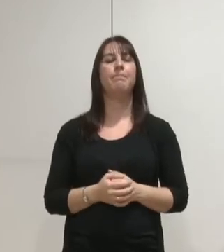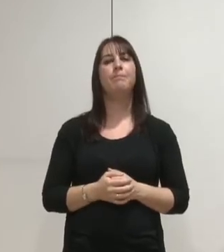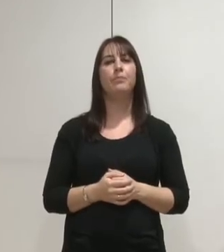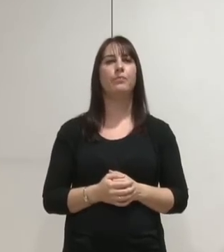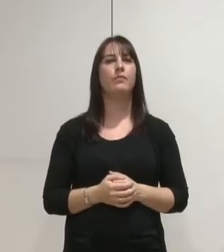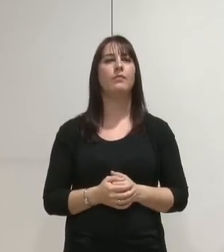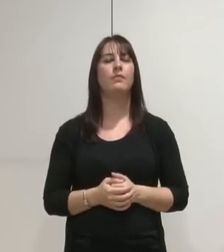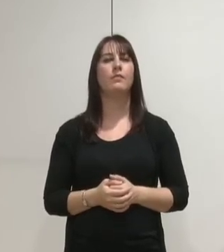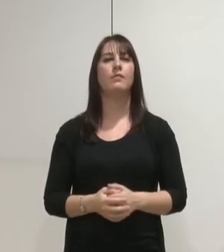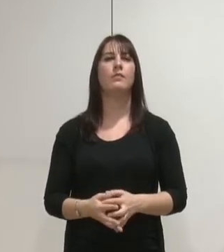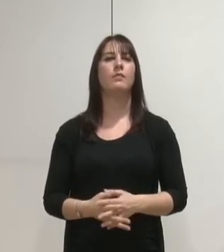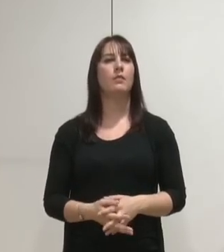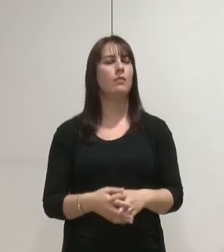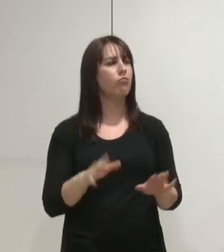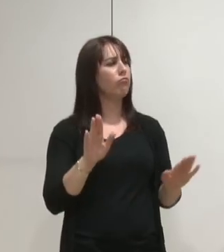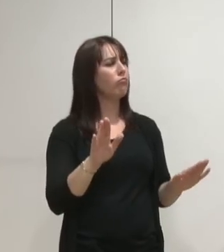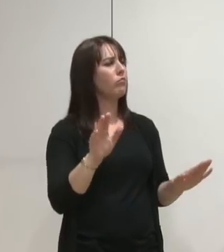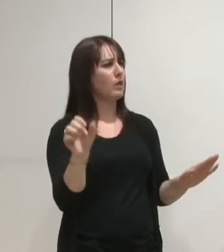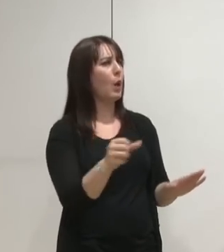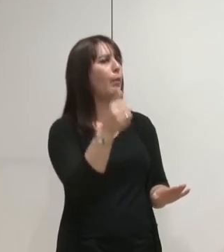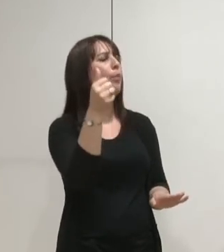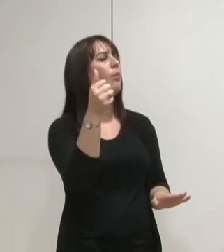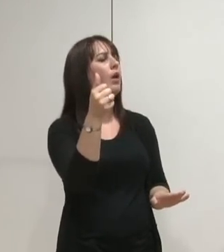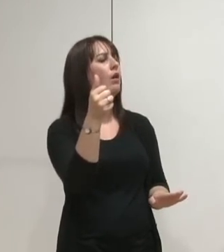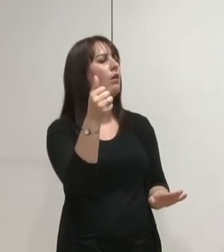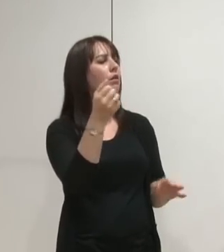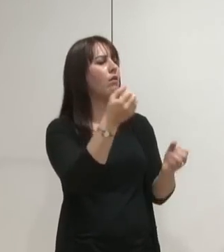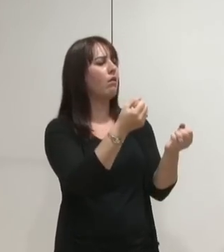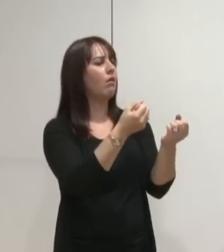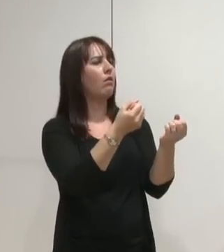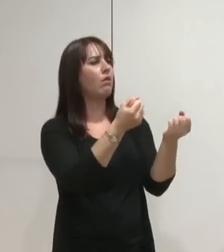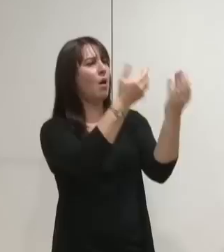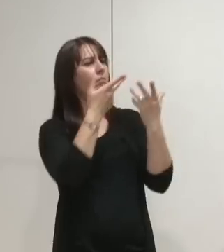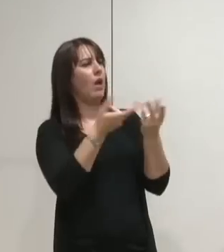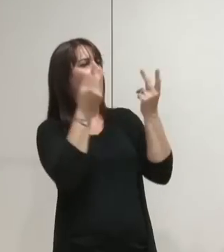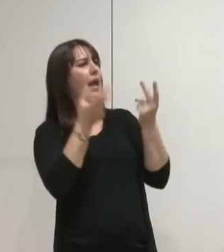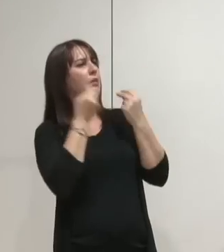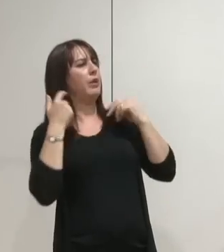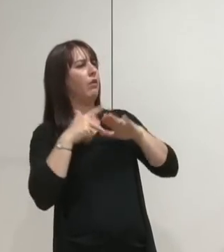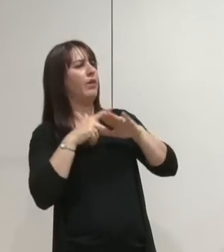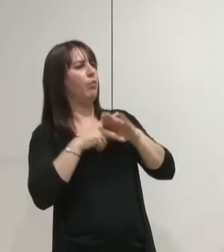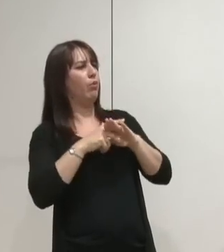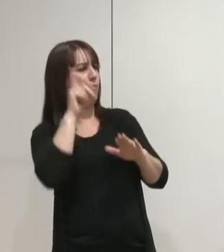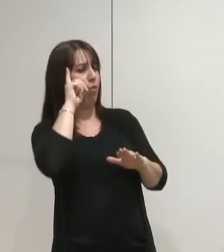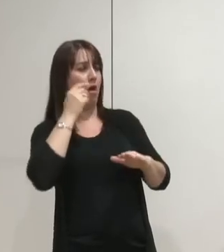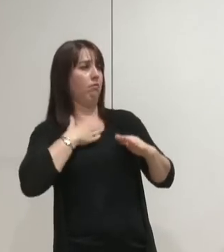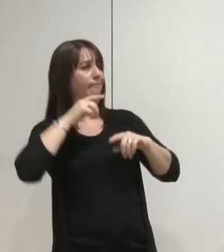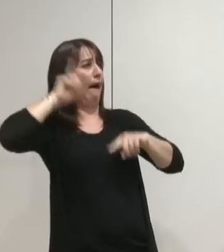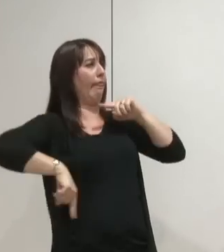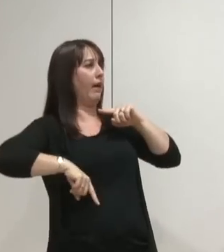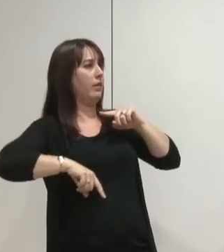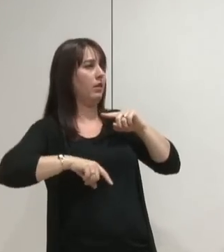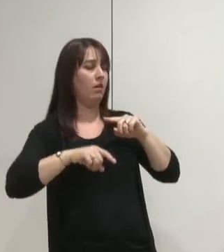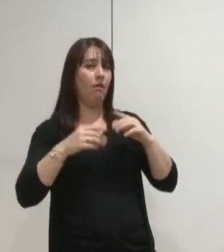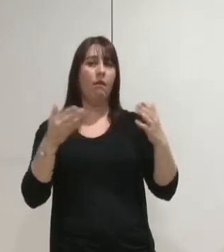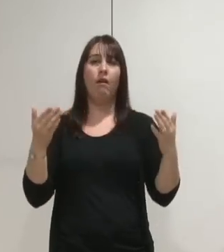chamussi au préalable je ne répondrai pas à votre propos liminire car vous nous l'interdisez et vous me